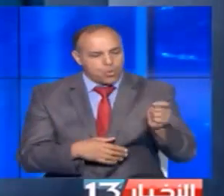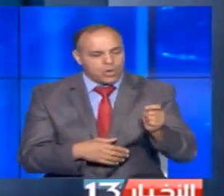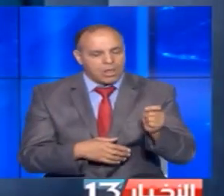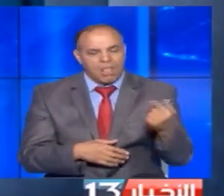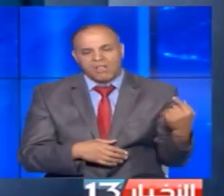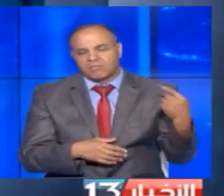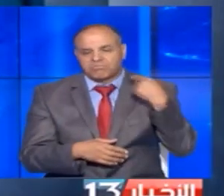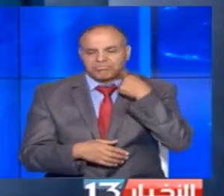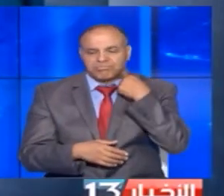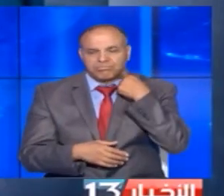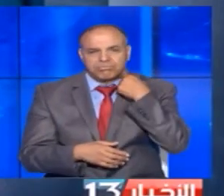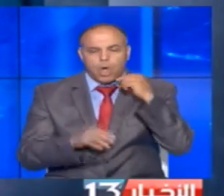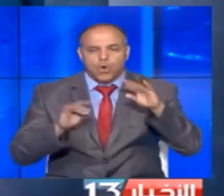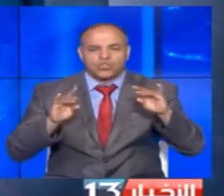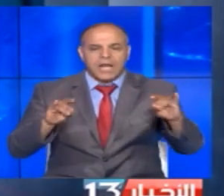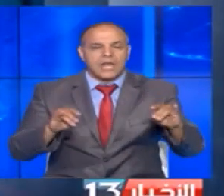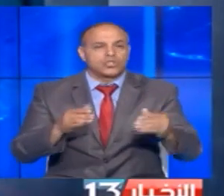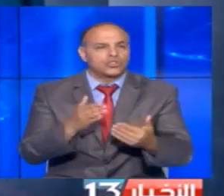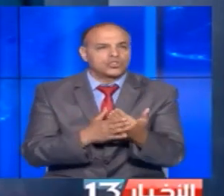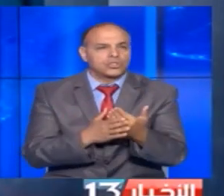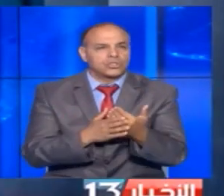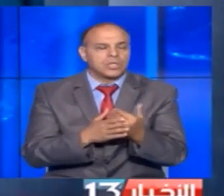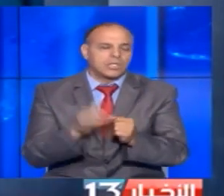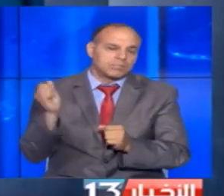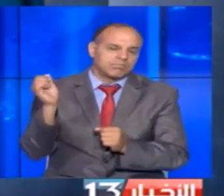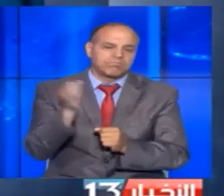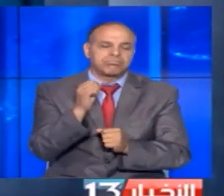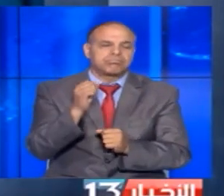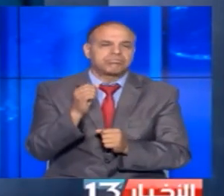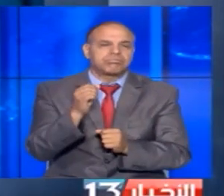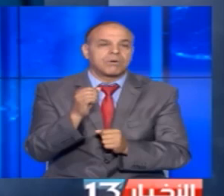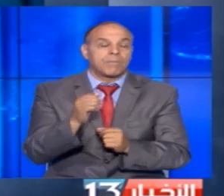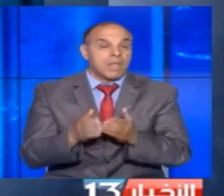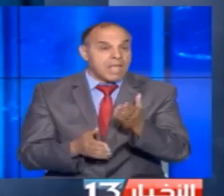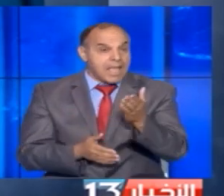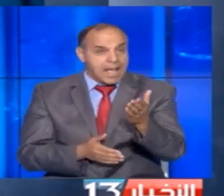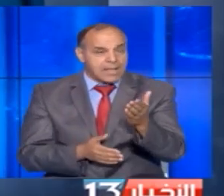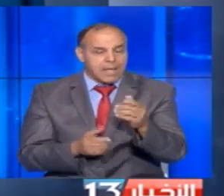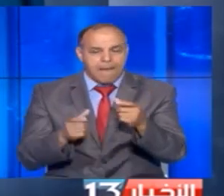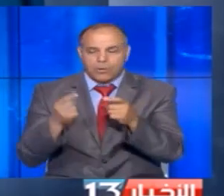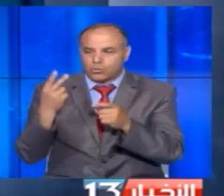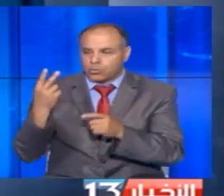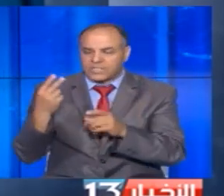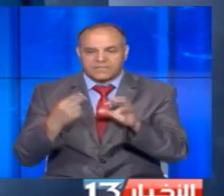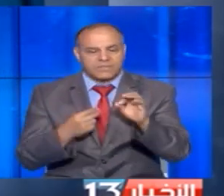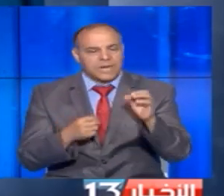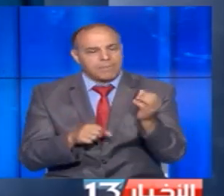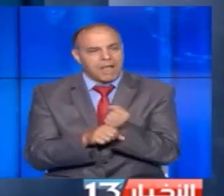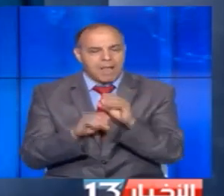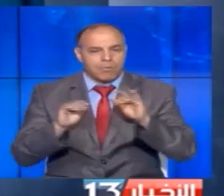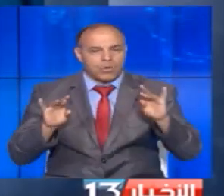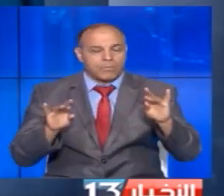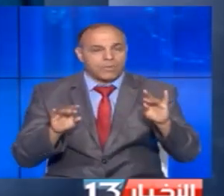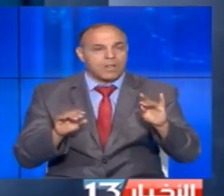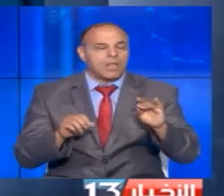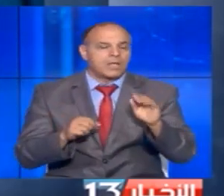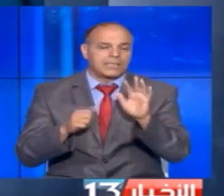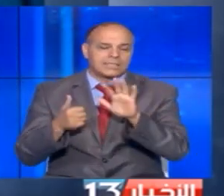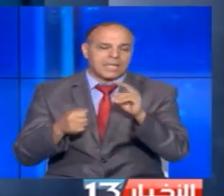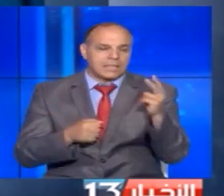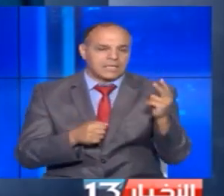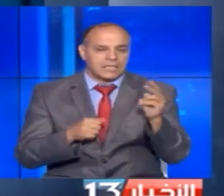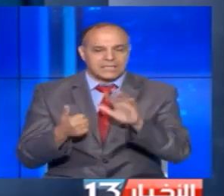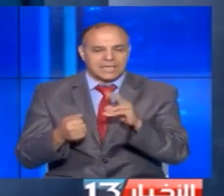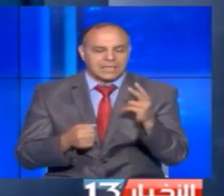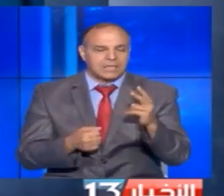الهزيمه امام الاسترالي الصاعد من جدول التصفيات مارك برلمان بمجموعتين دون مقابل بواقع 6 2 و